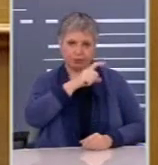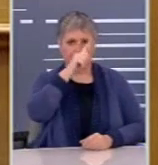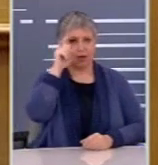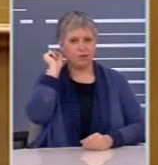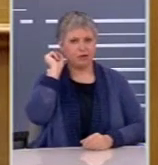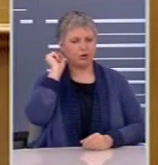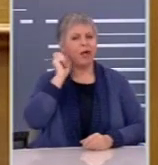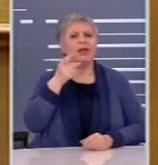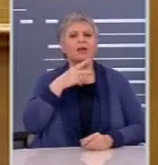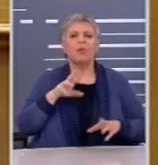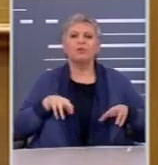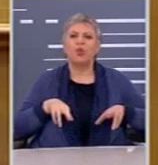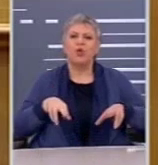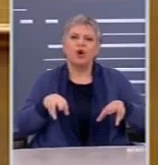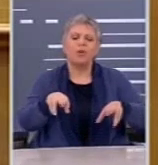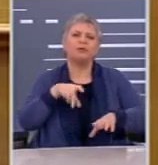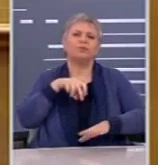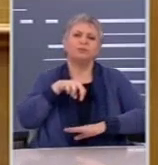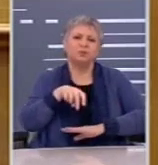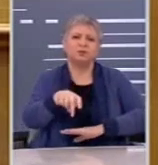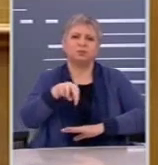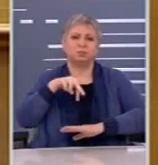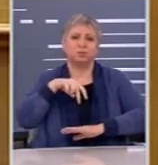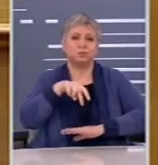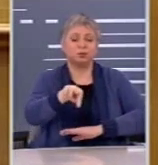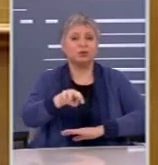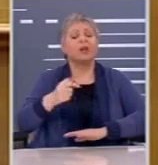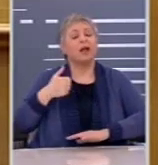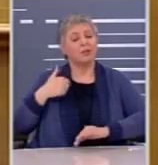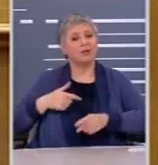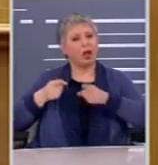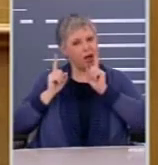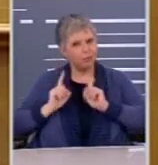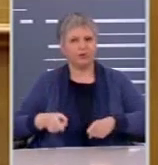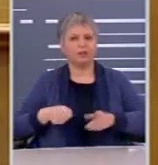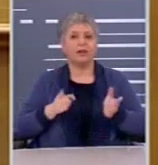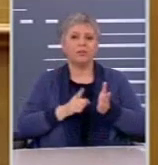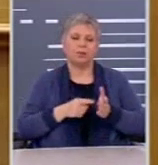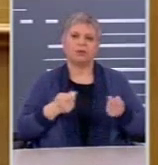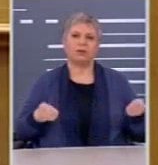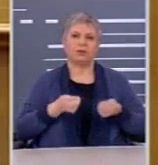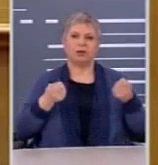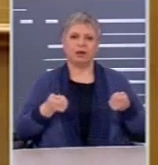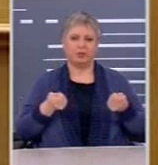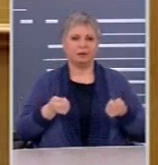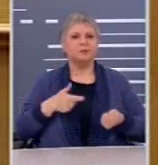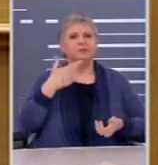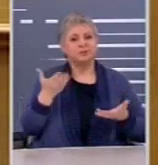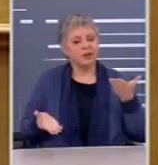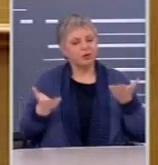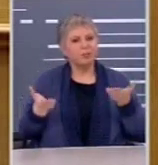τον διανύσουμε. Για πολλούς και πολλές το αίτημα για ισότητα ανδρών και γυναικών εν μέσω